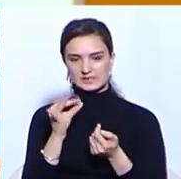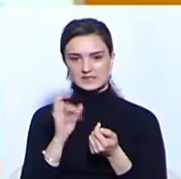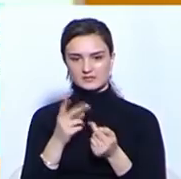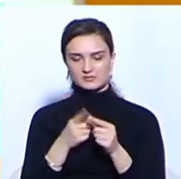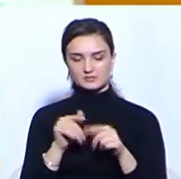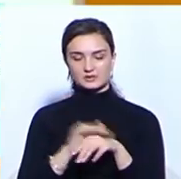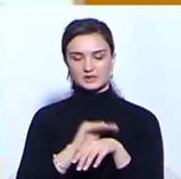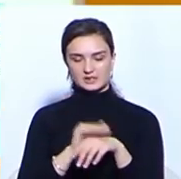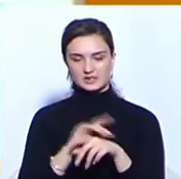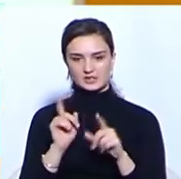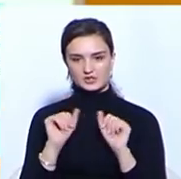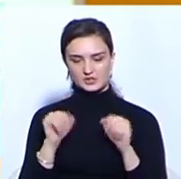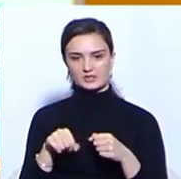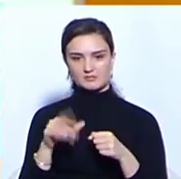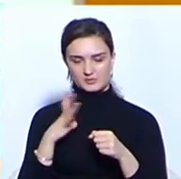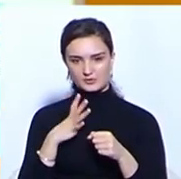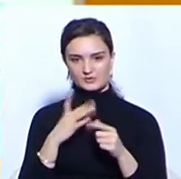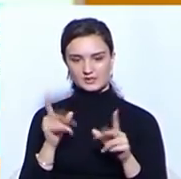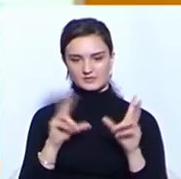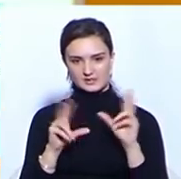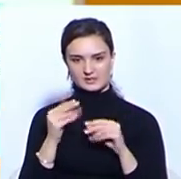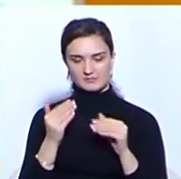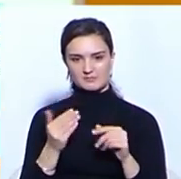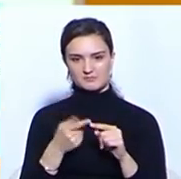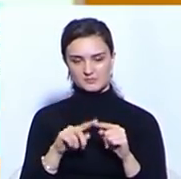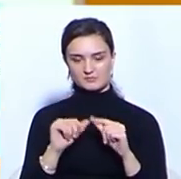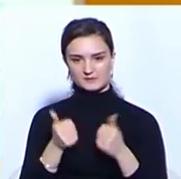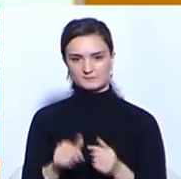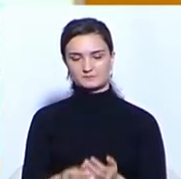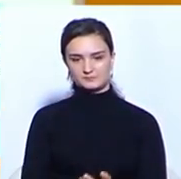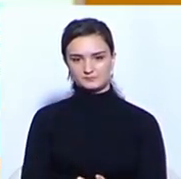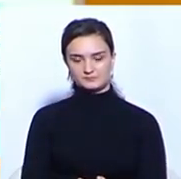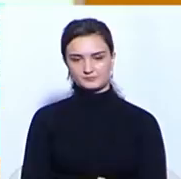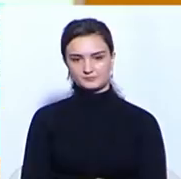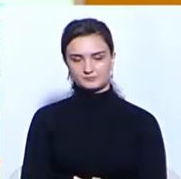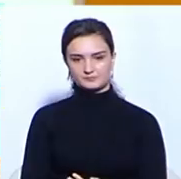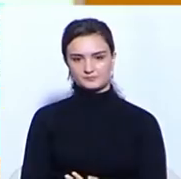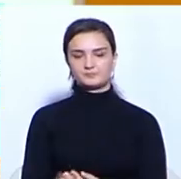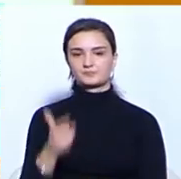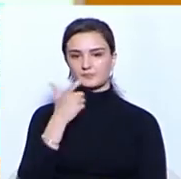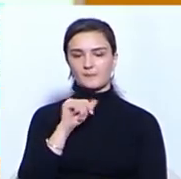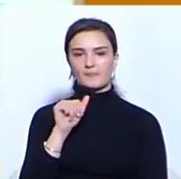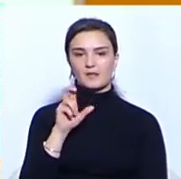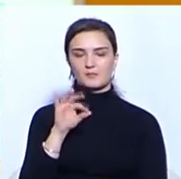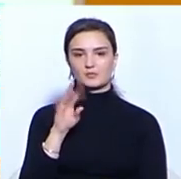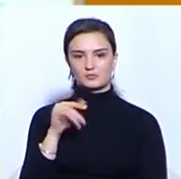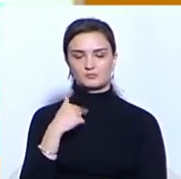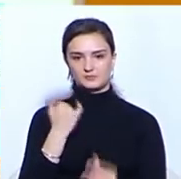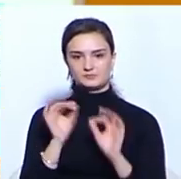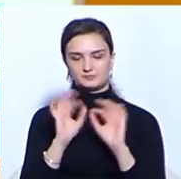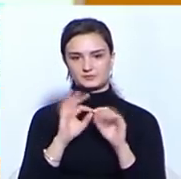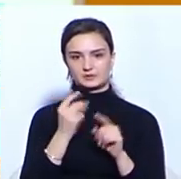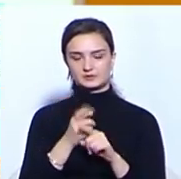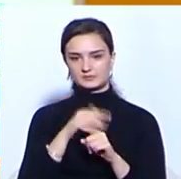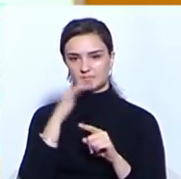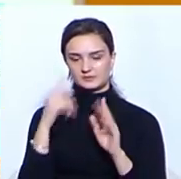და ისიკეთე, რაც შეიძლება იყოს გათვალისწინებული ამა თუ იმ მეთოდით. აბსოლუტურად სწორიდან. ბატონო აპოლონ, მე ვისარგებლებ შემთხვევით,